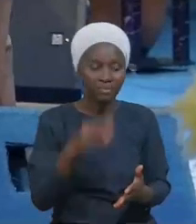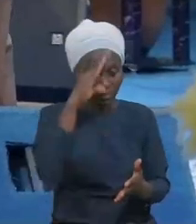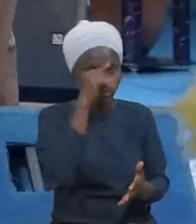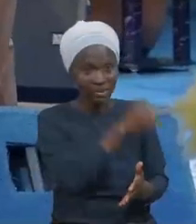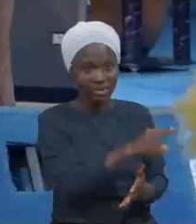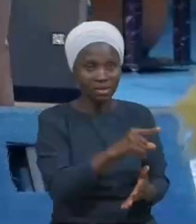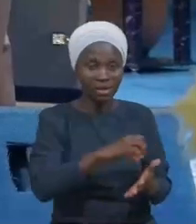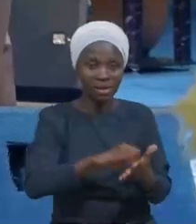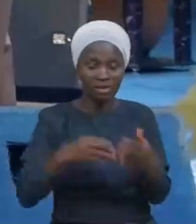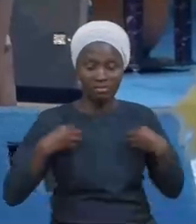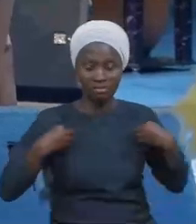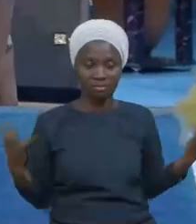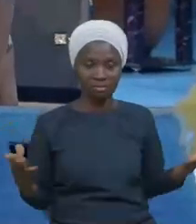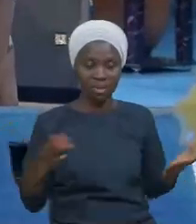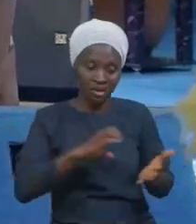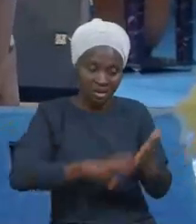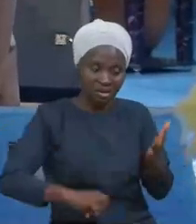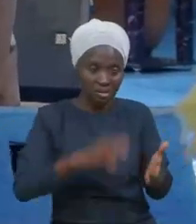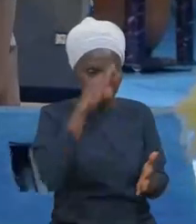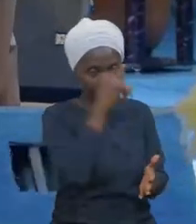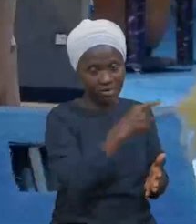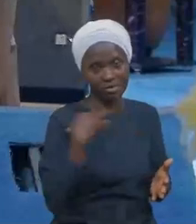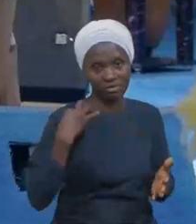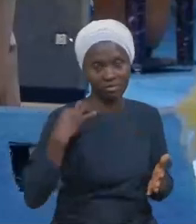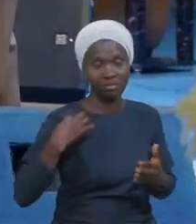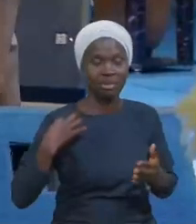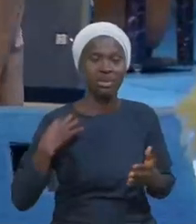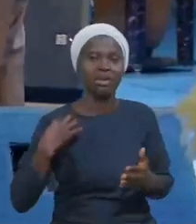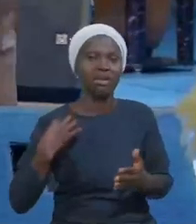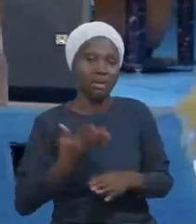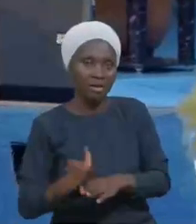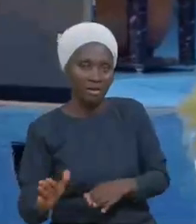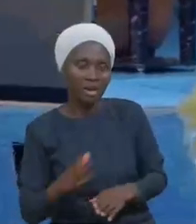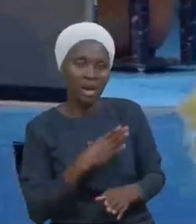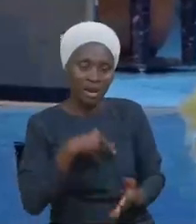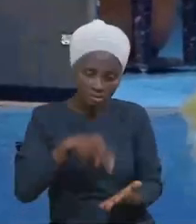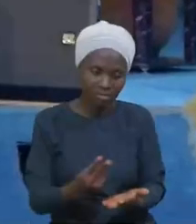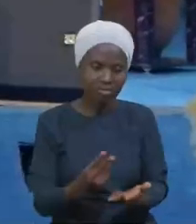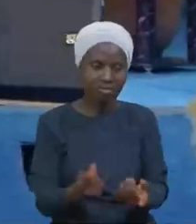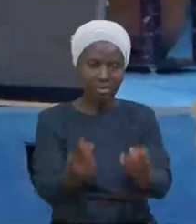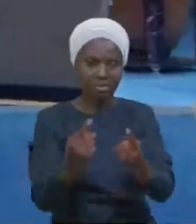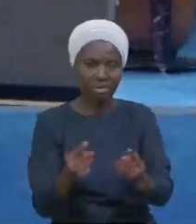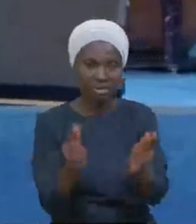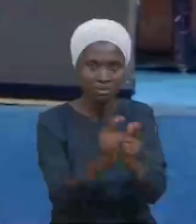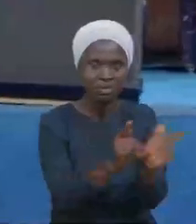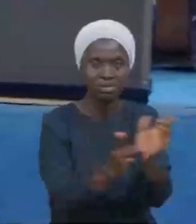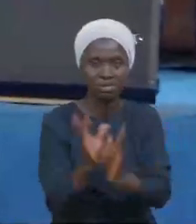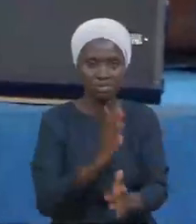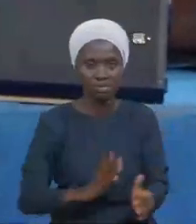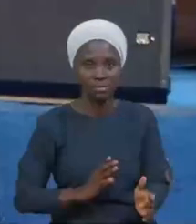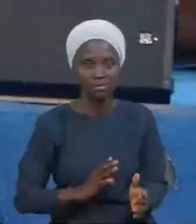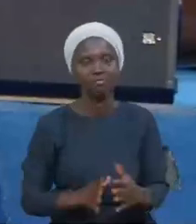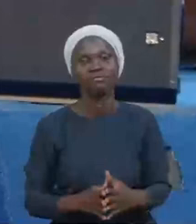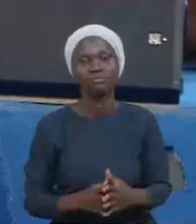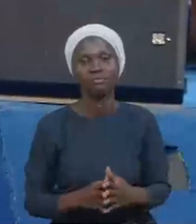Et se levant d'un bond, vint vers Jésus. Vous voyez, ces aveugles, en ces